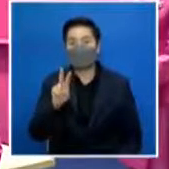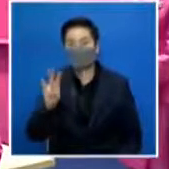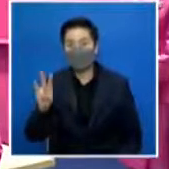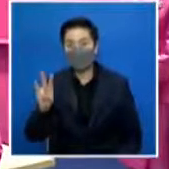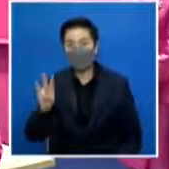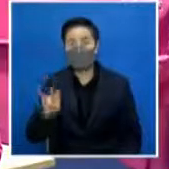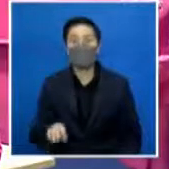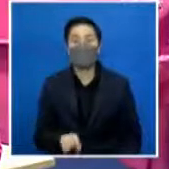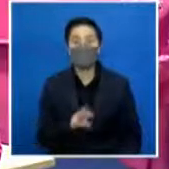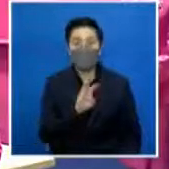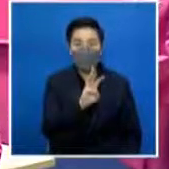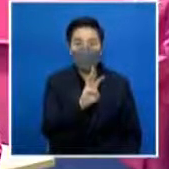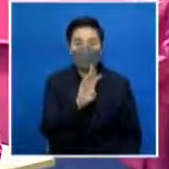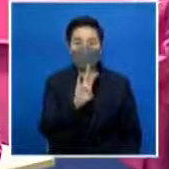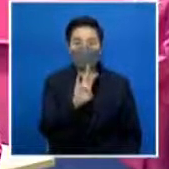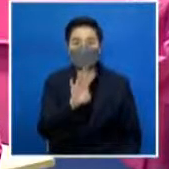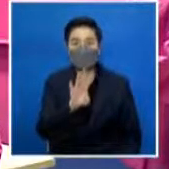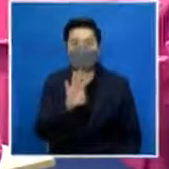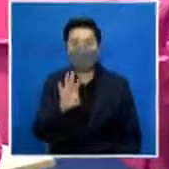6744727